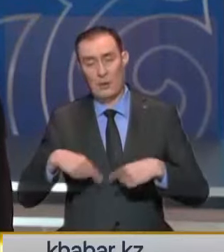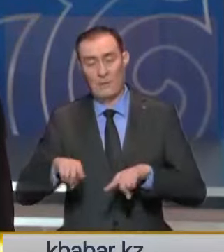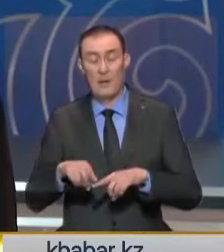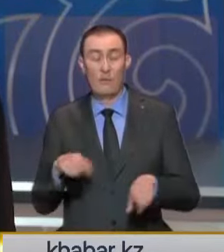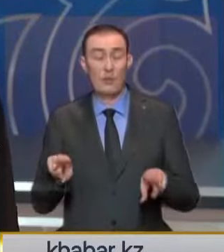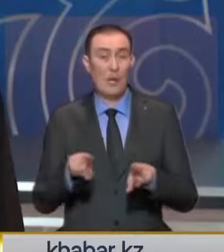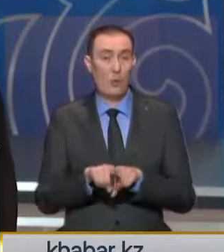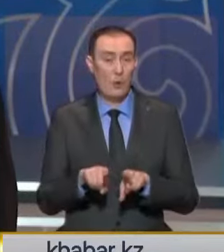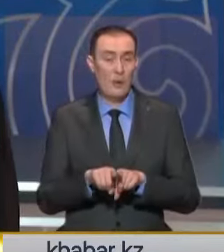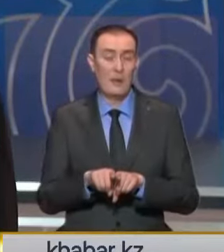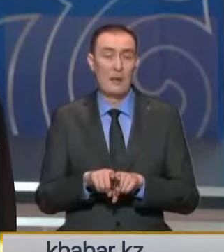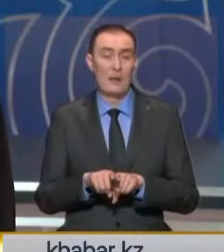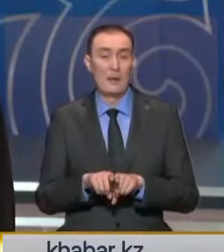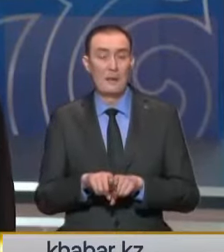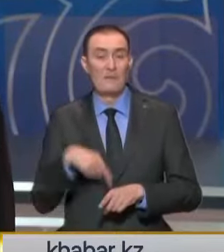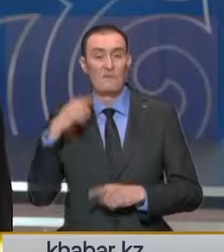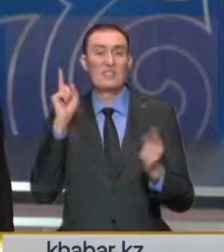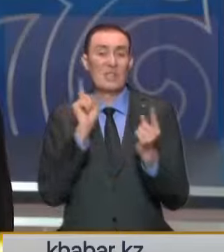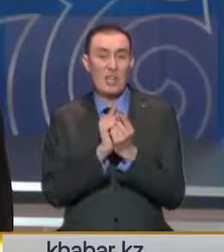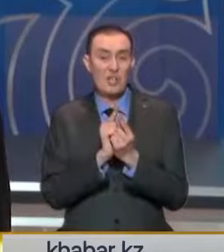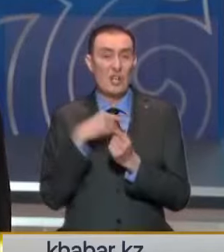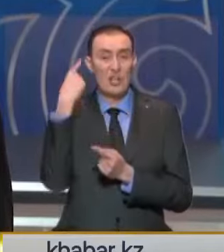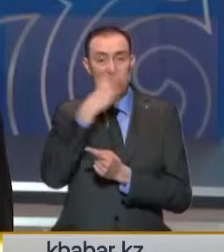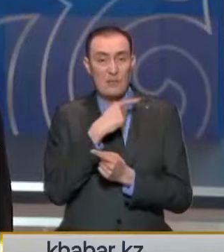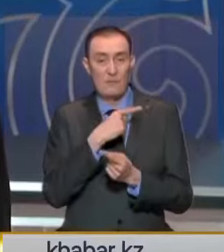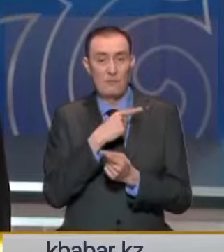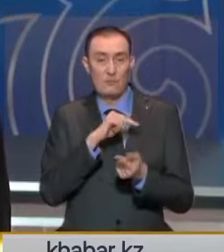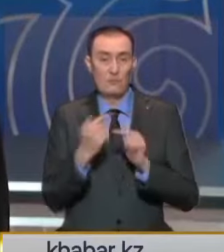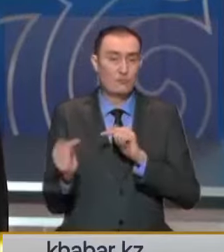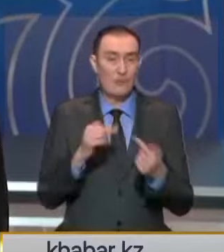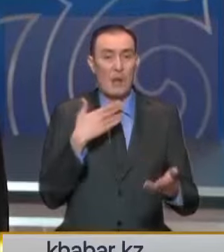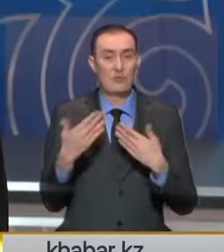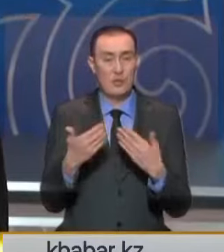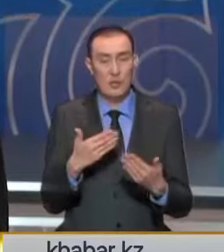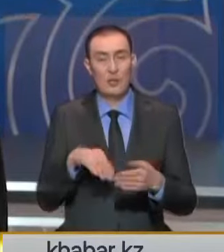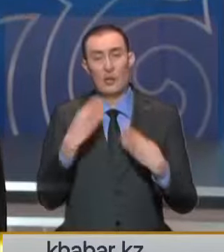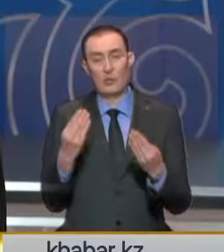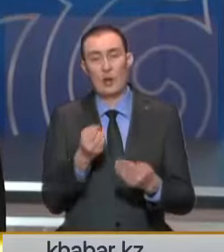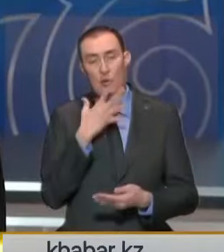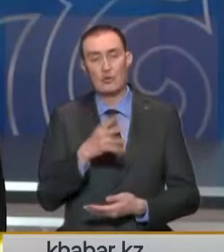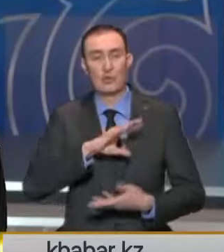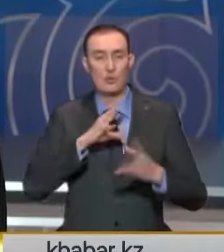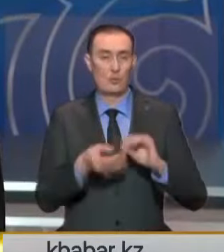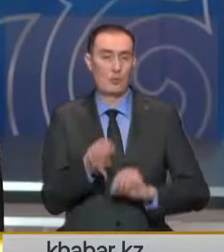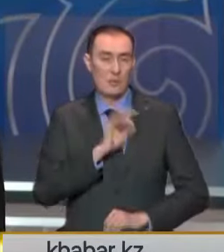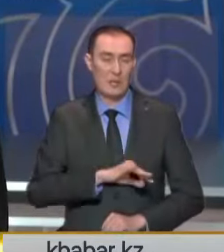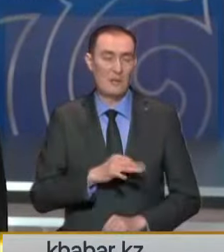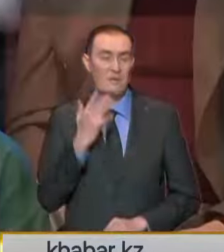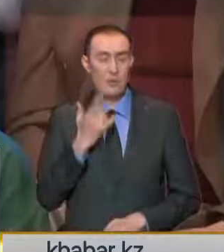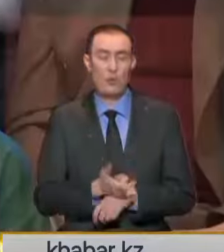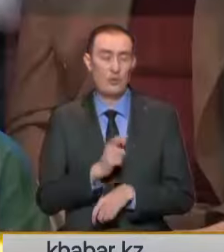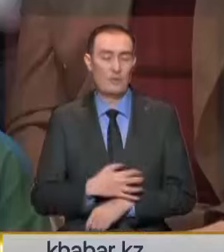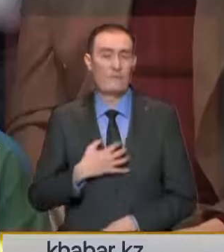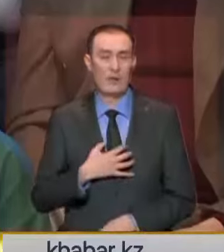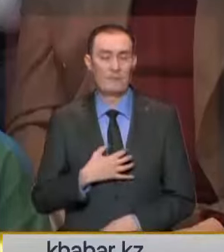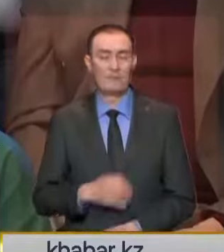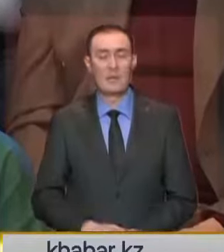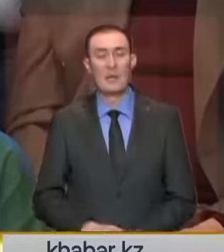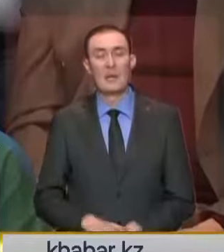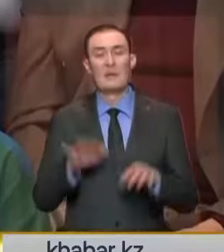вот такое вот face-to-face, как говорится, да, обсуждение, оно всегда дает положительные результаты, оно всегда очень важно. Как